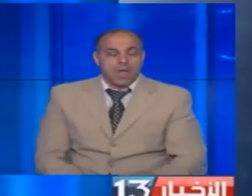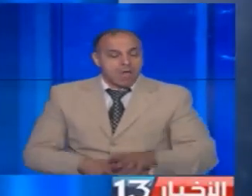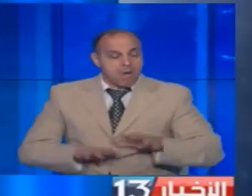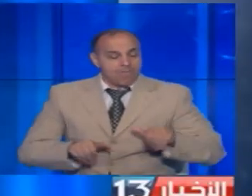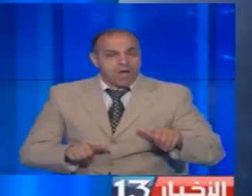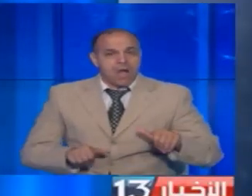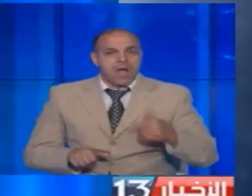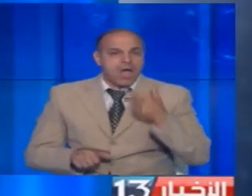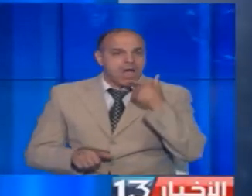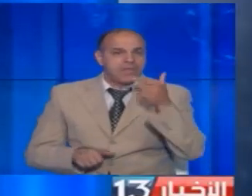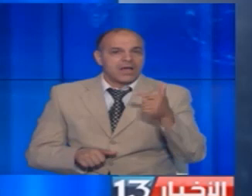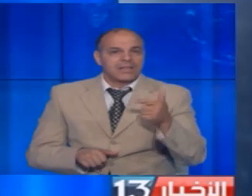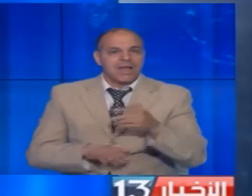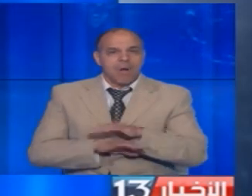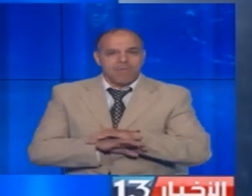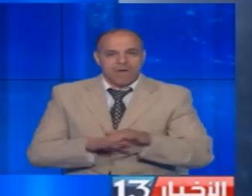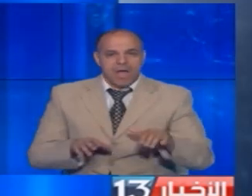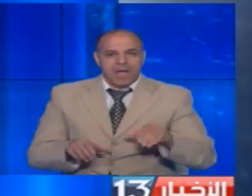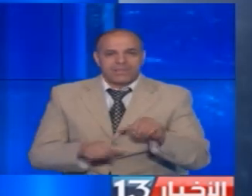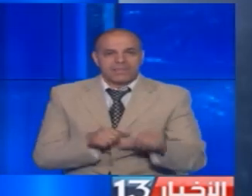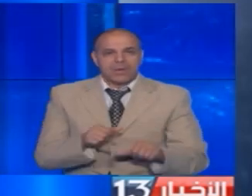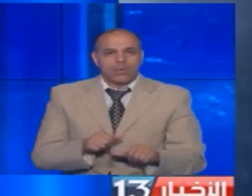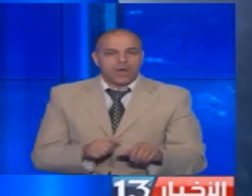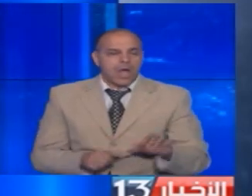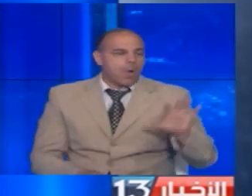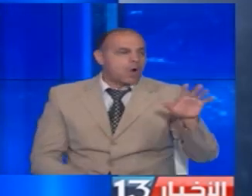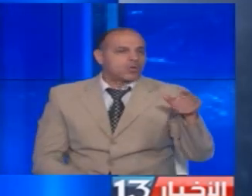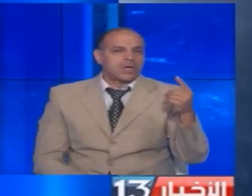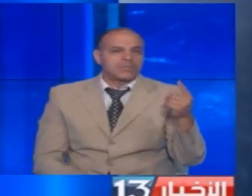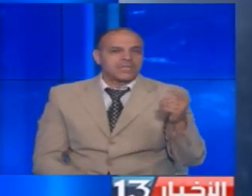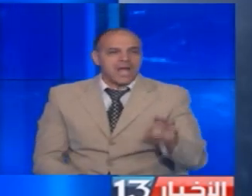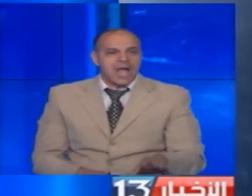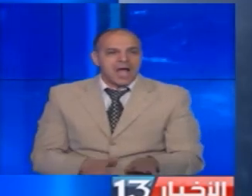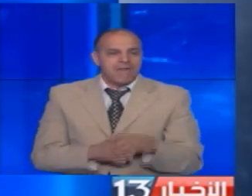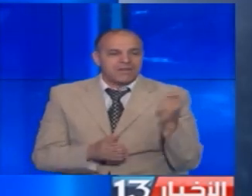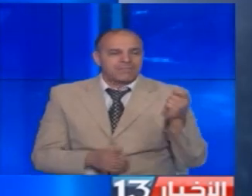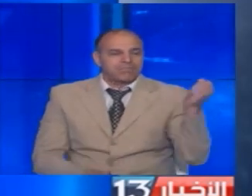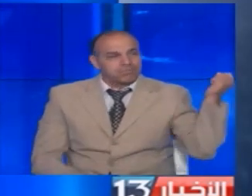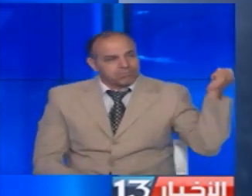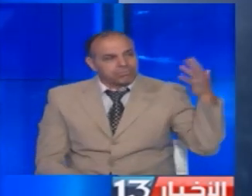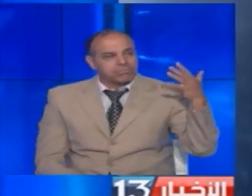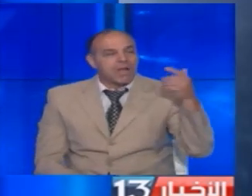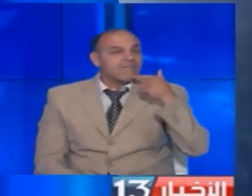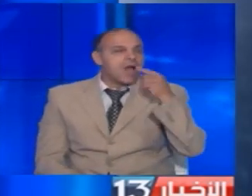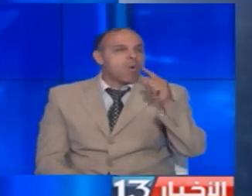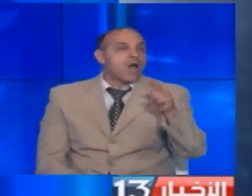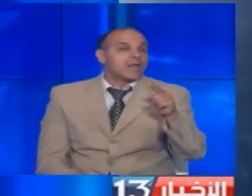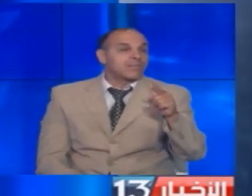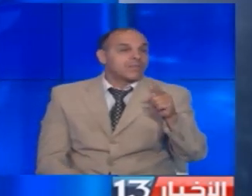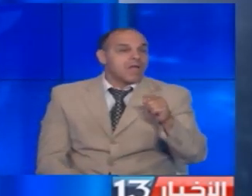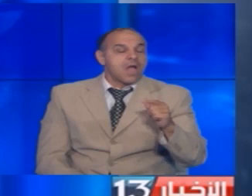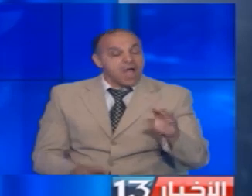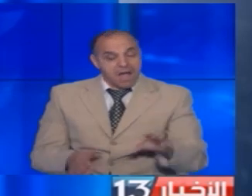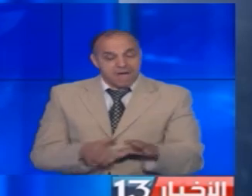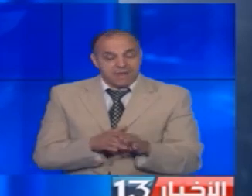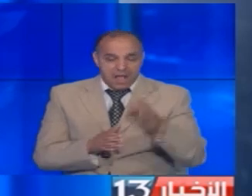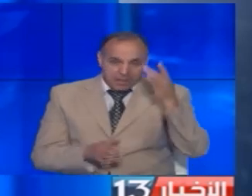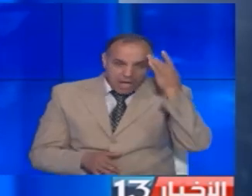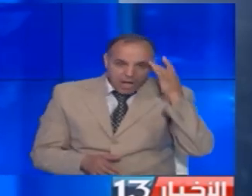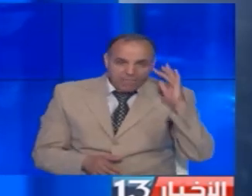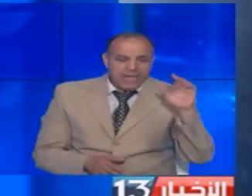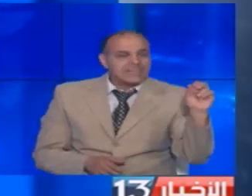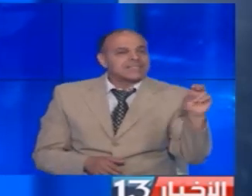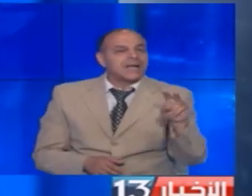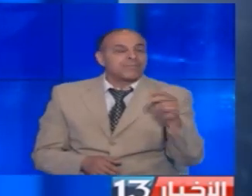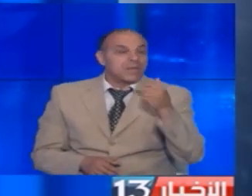ونختم بمواكبة لاختتام الدورة 51 لمهرجان الساف بالهوارية، وهي تظاهرة ثقافية